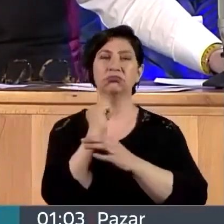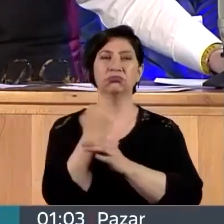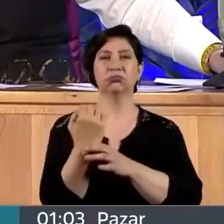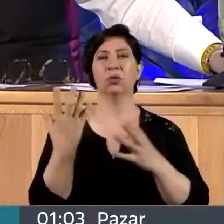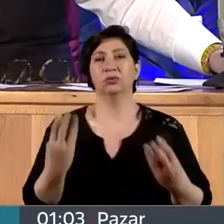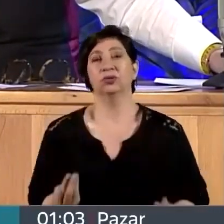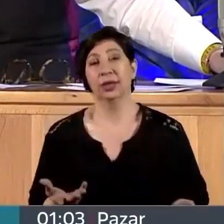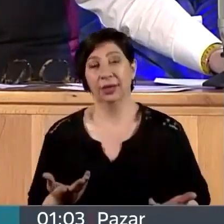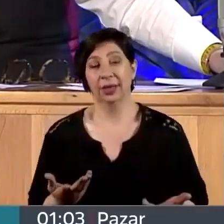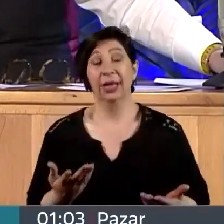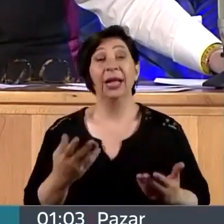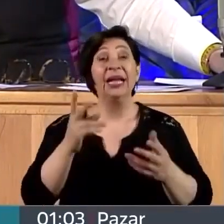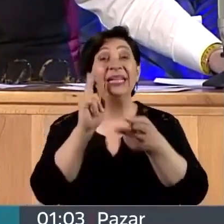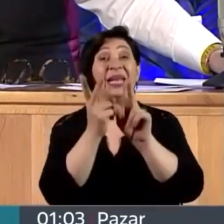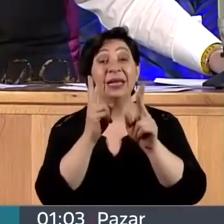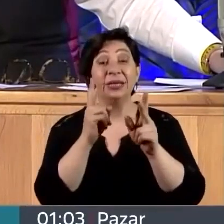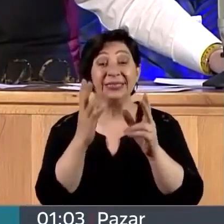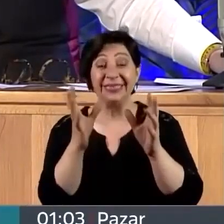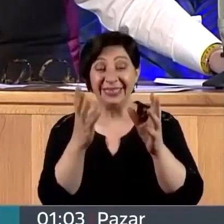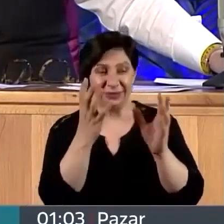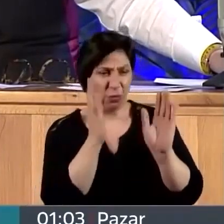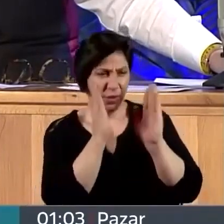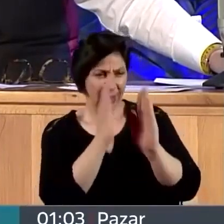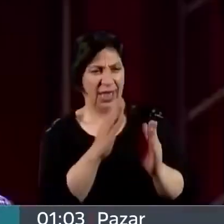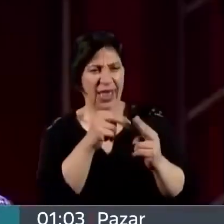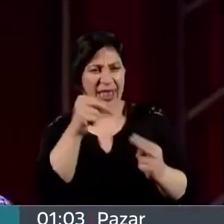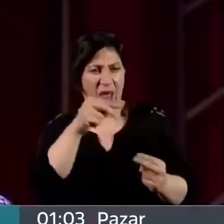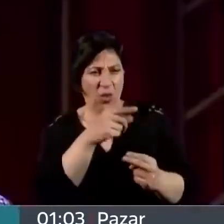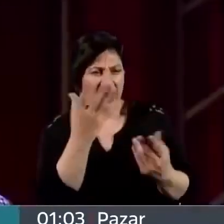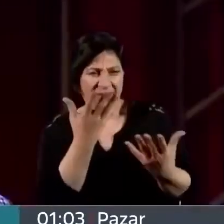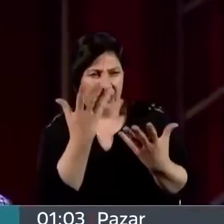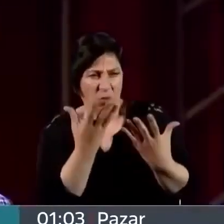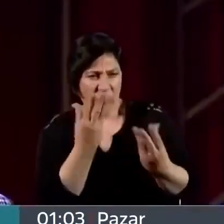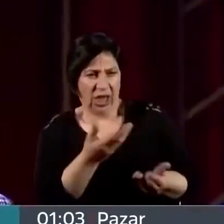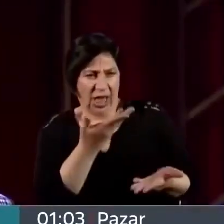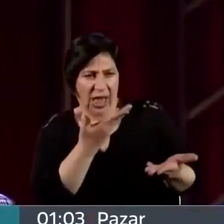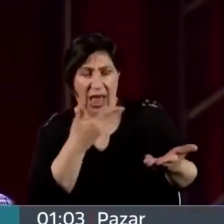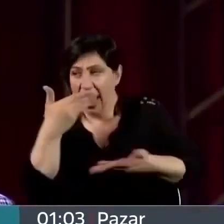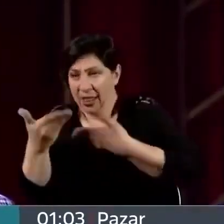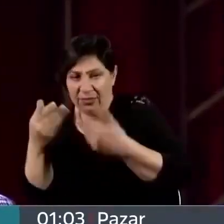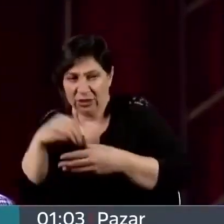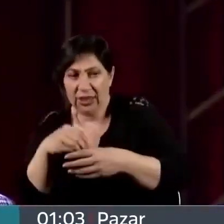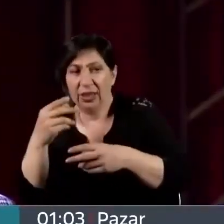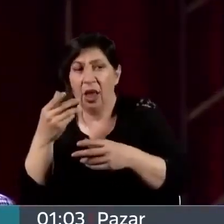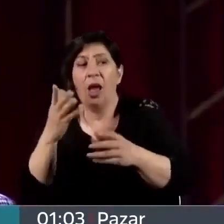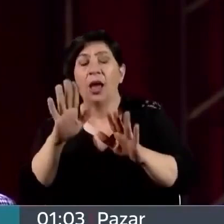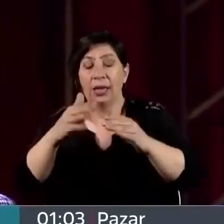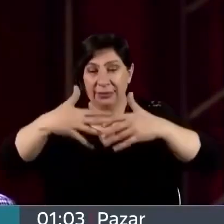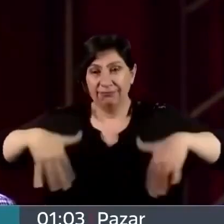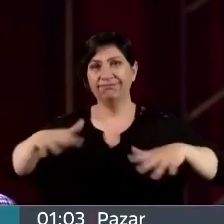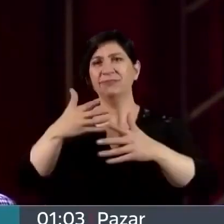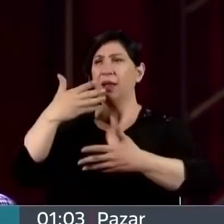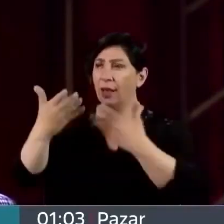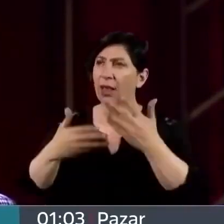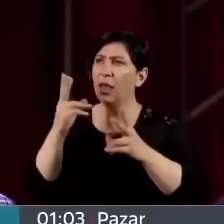hep ıstırap. Çünkü stand-up sabit hikayeler topluluğu olduğu için bir hikayenin nasıl anlatılacağını sana kimse anlatamaz. Sahne üzerinde deneye deneye nereye güldüklerini